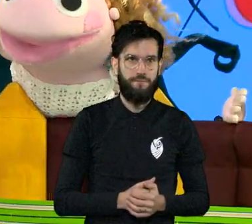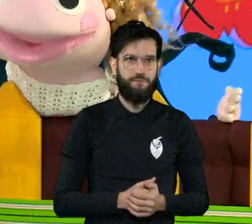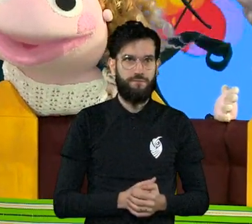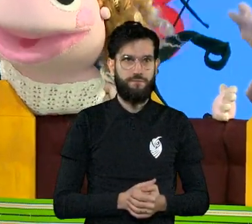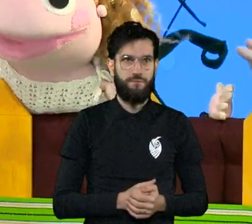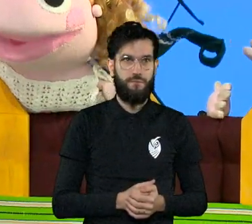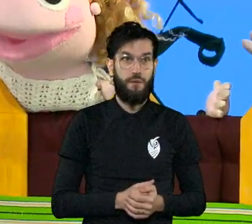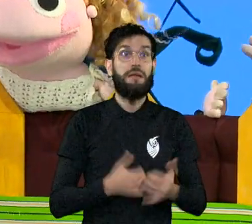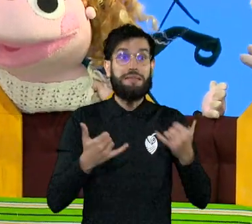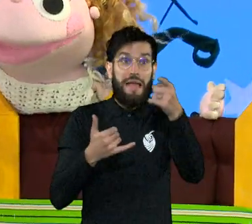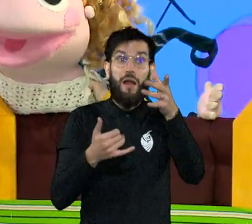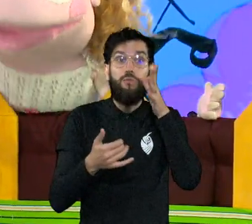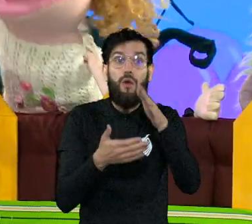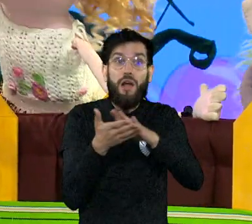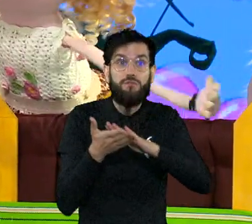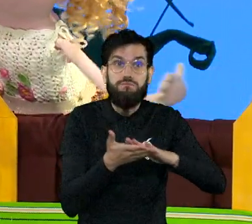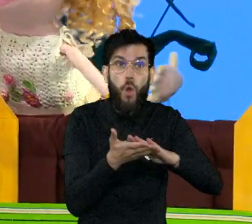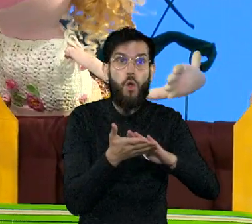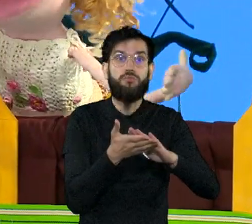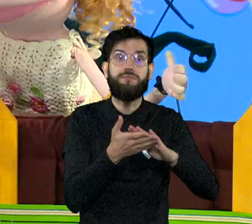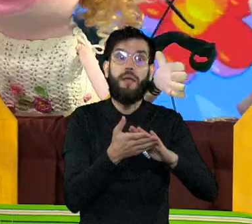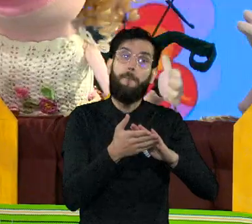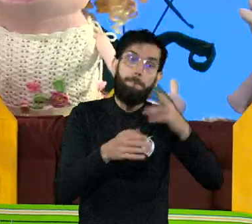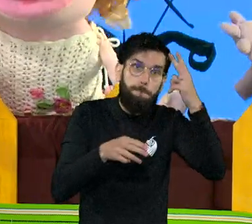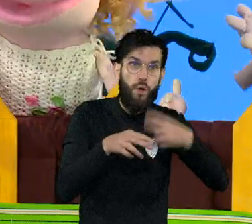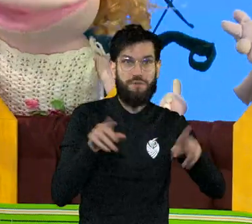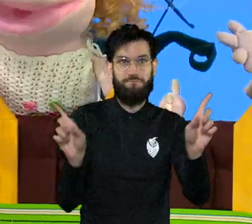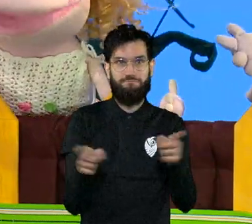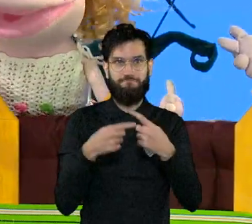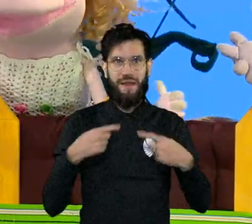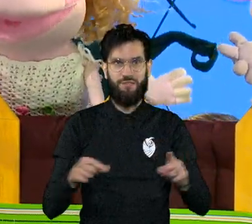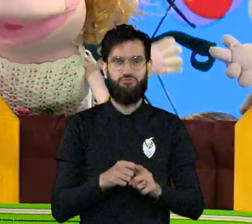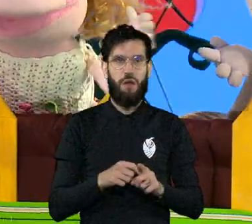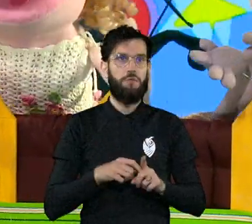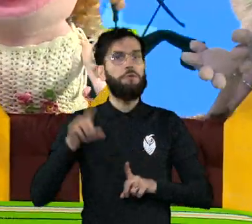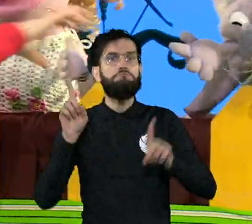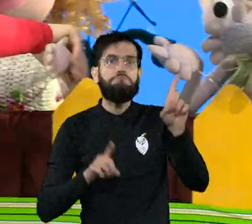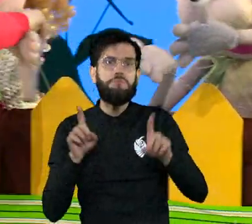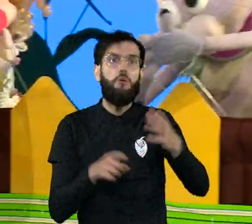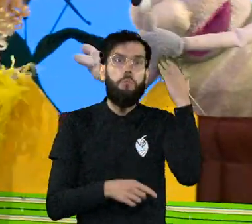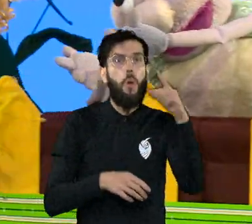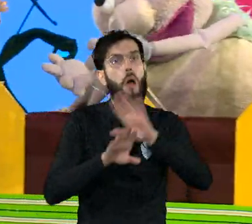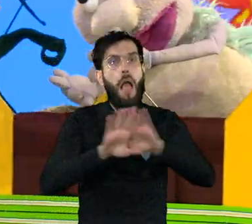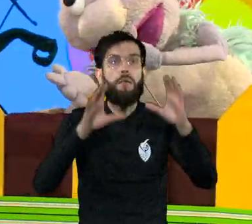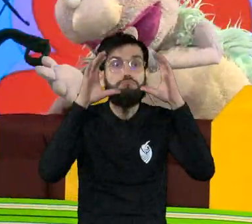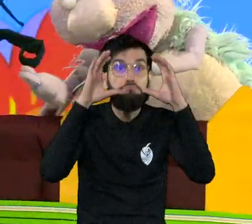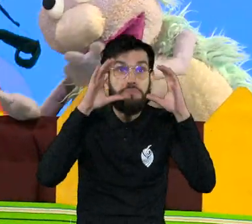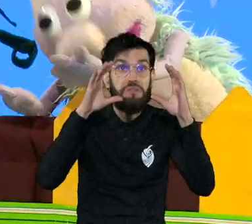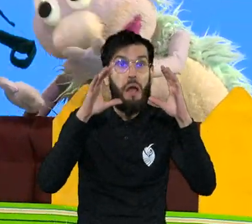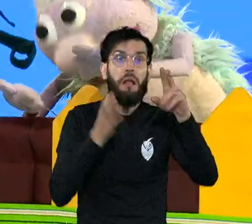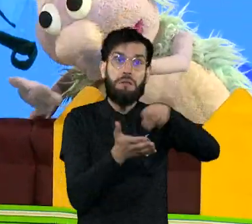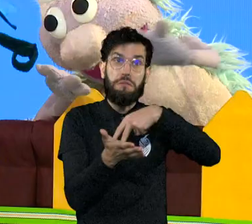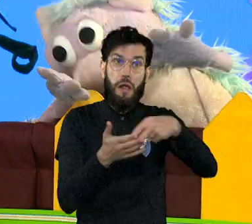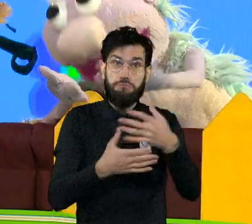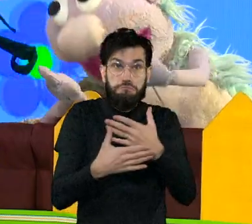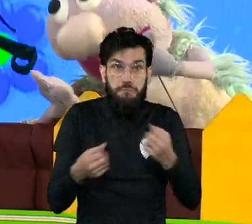ďakujem, pretože teraz nás čaká posledná pesnička. Tak aj tí, ktorí doteraz iba tak pozorovali a